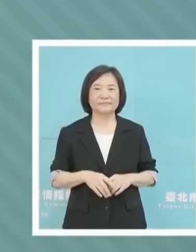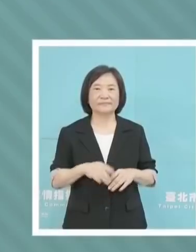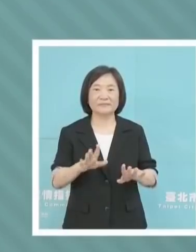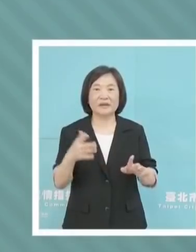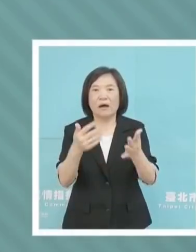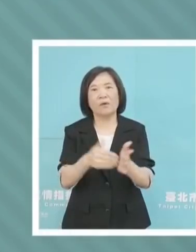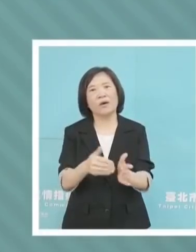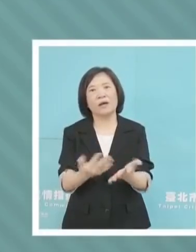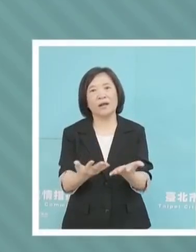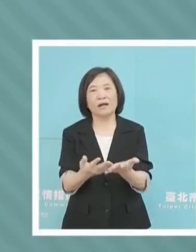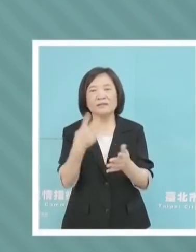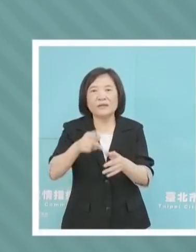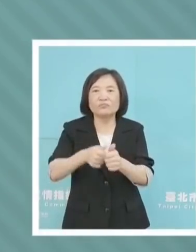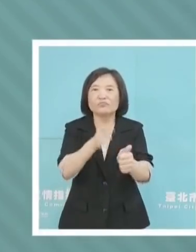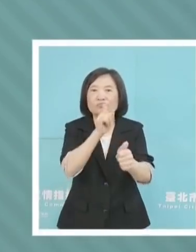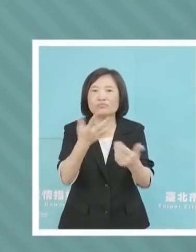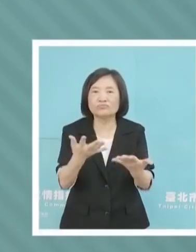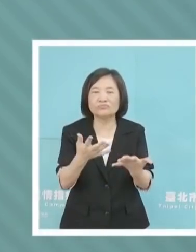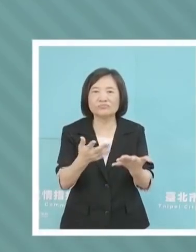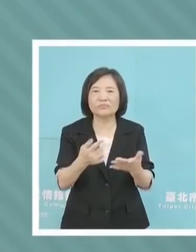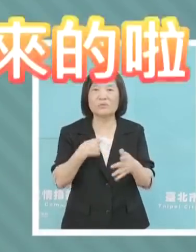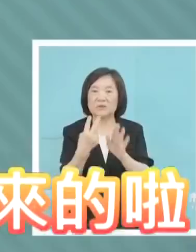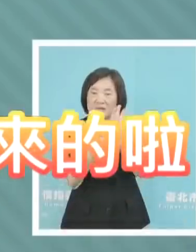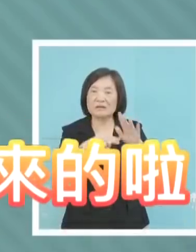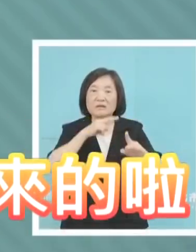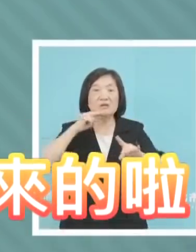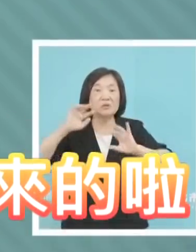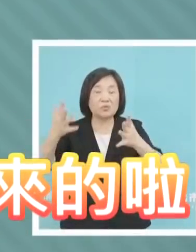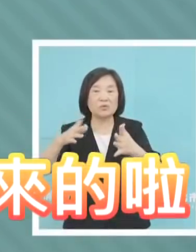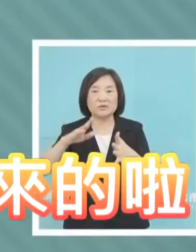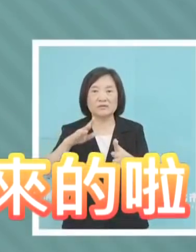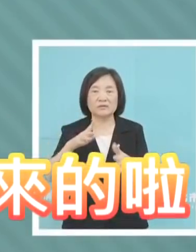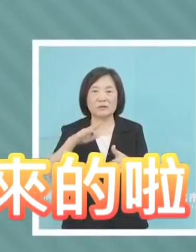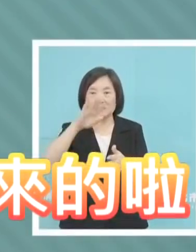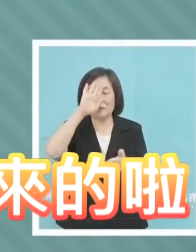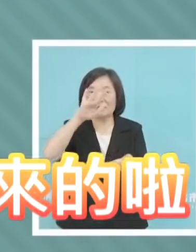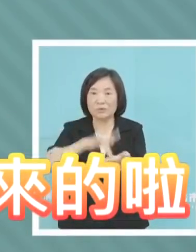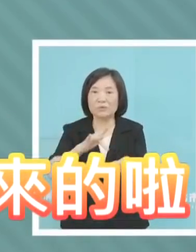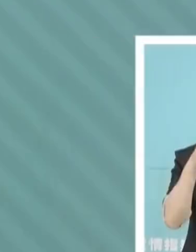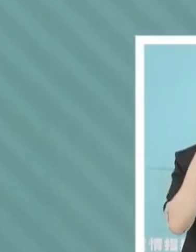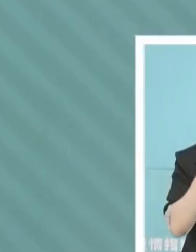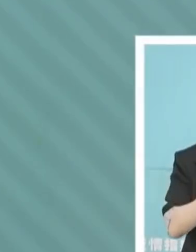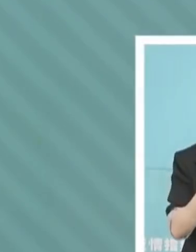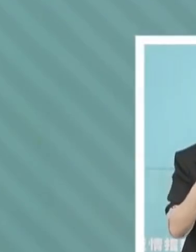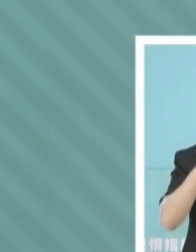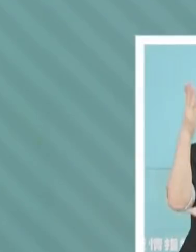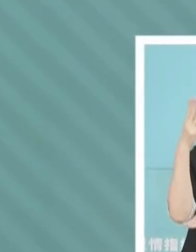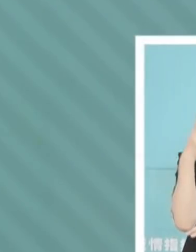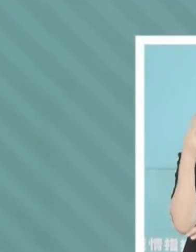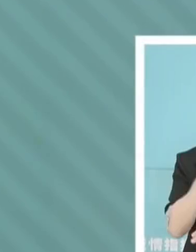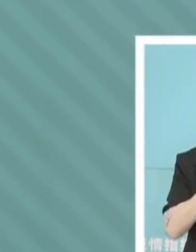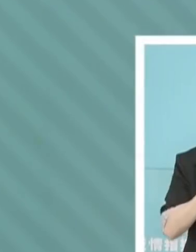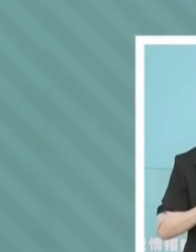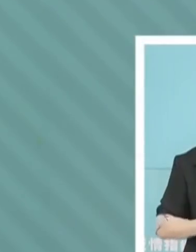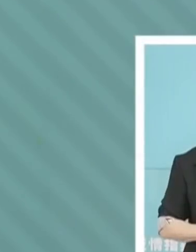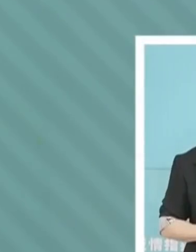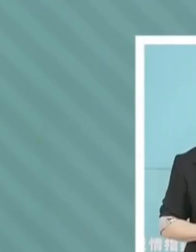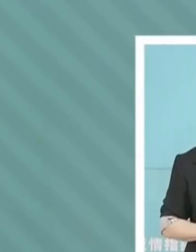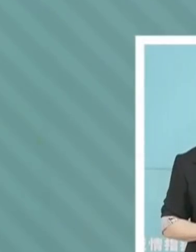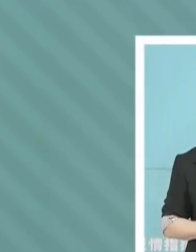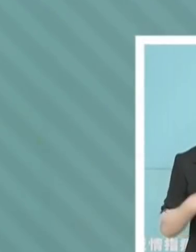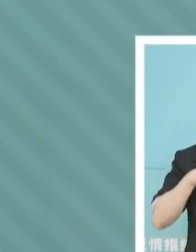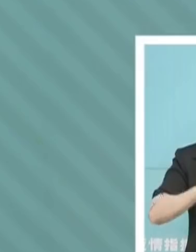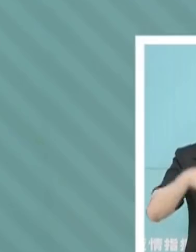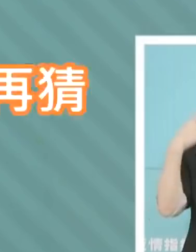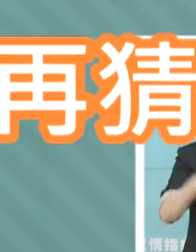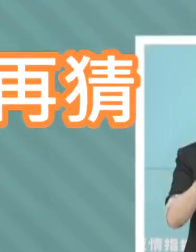我要讲哦，这个英国变种病毒啊，绝对是台风掉下来的，这些东西哦，我都不想再